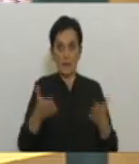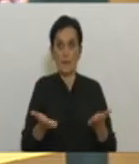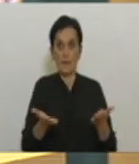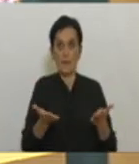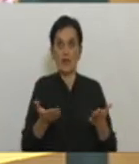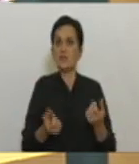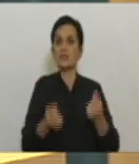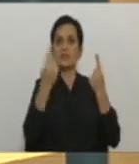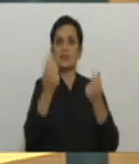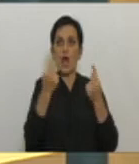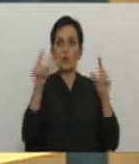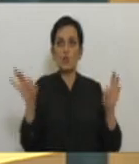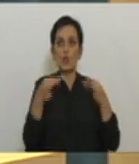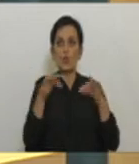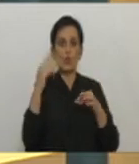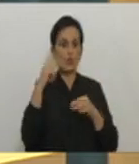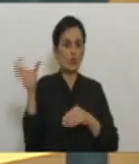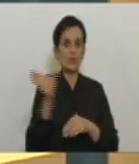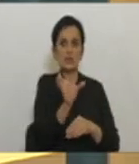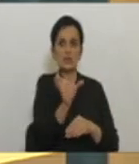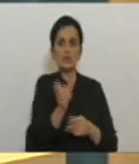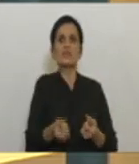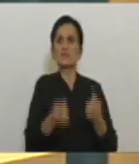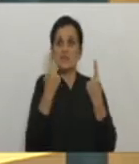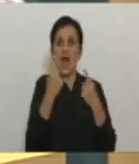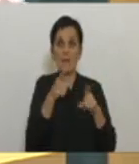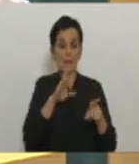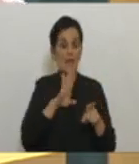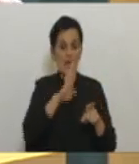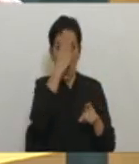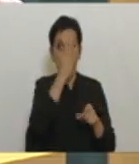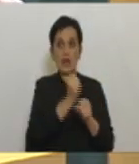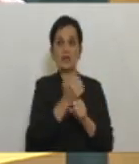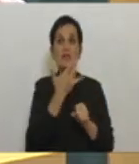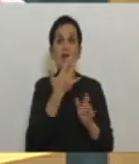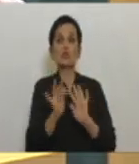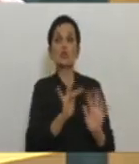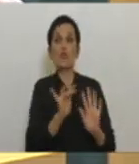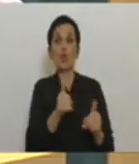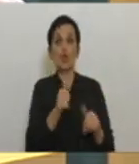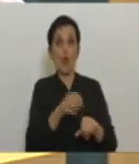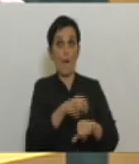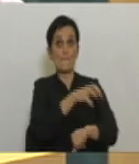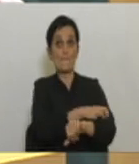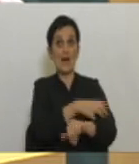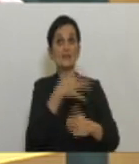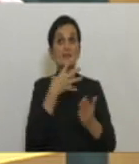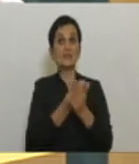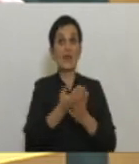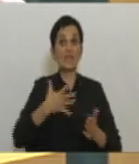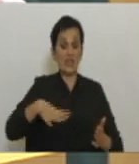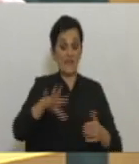ეს საიდან მოგავთ ის ღალატი რაც ჩაიდინა ნაცმოძრაობამ როგორც პარტიამ თავისი ქვეყნის